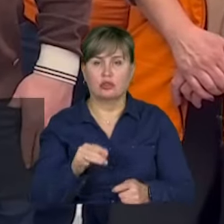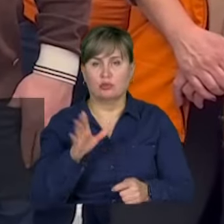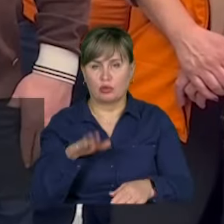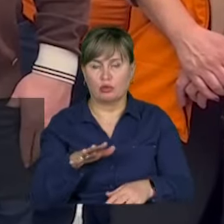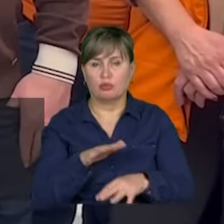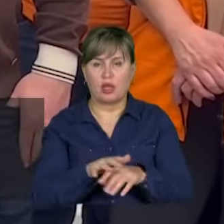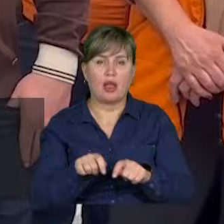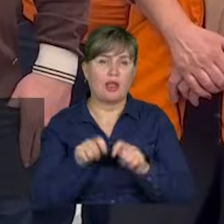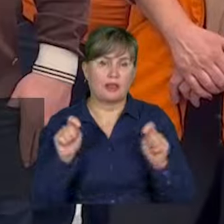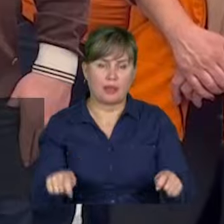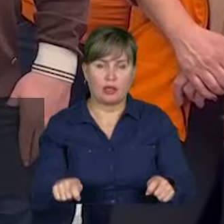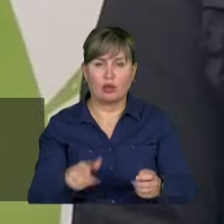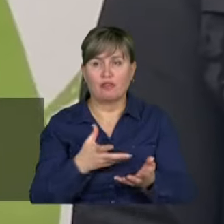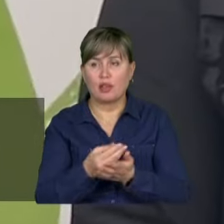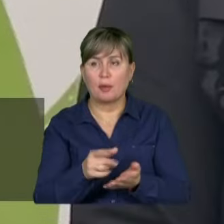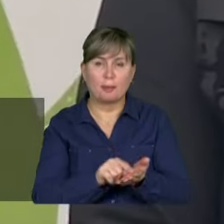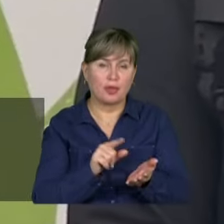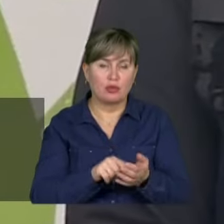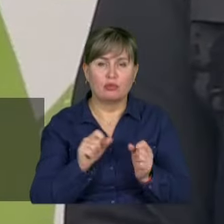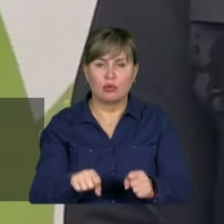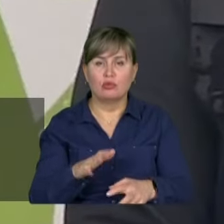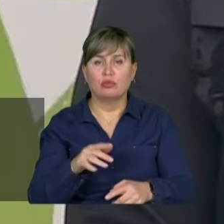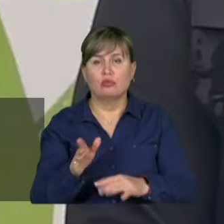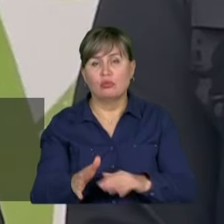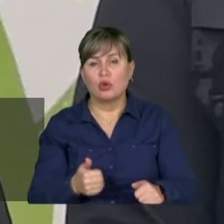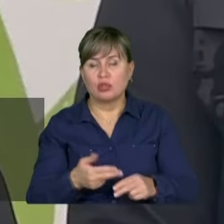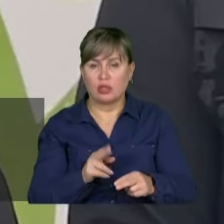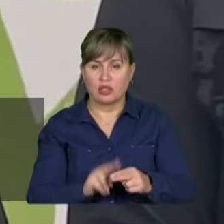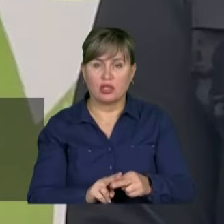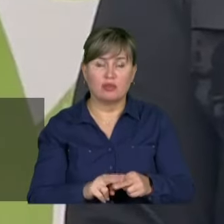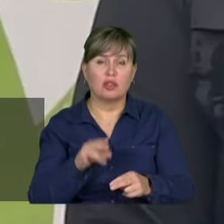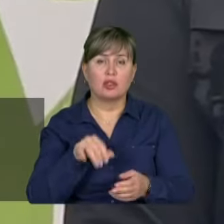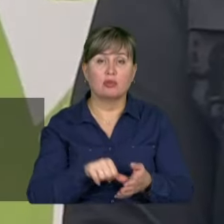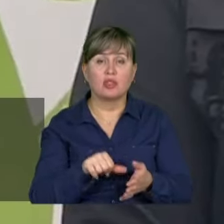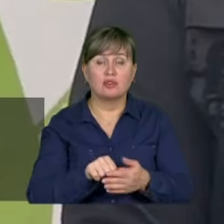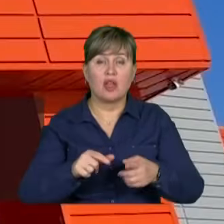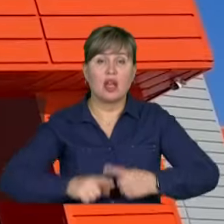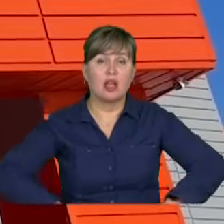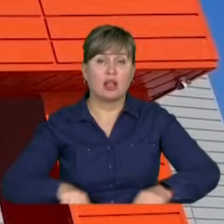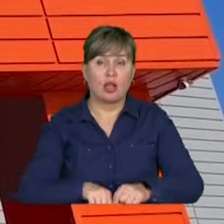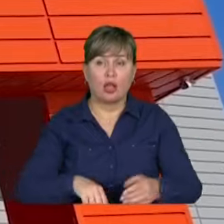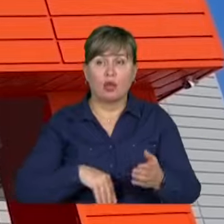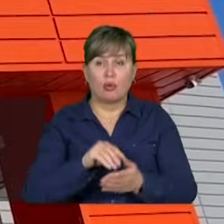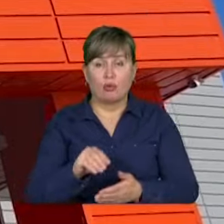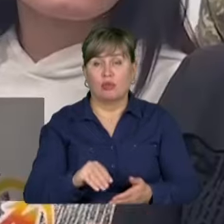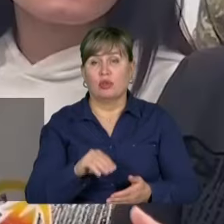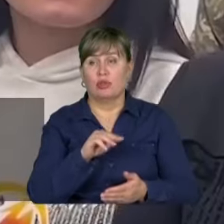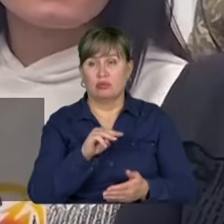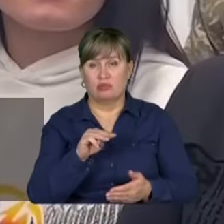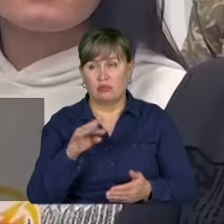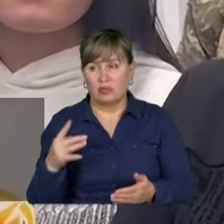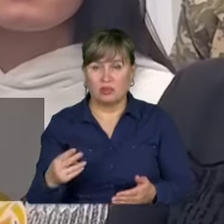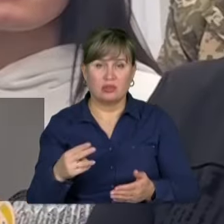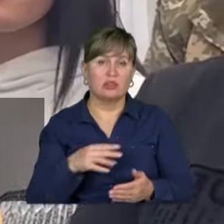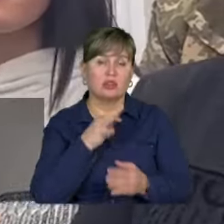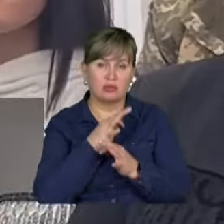откроют. Выплатить пенсионные и страховые они смогут только после этого. Между тем, представитель организации, покупающий торговую сеть, заверил, что